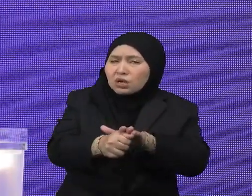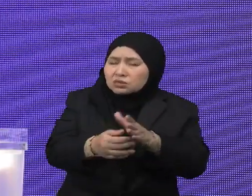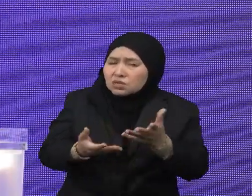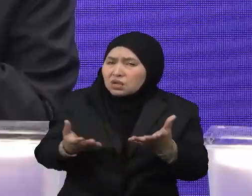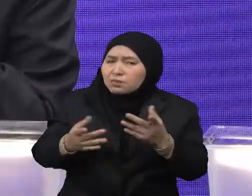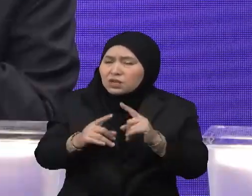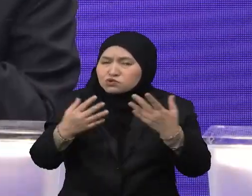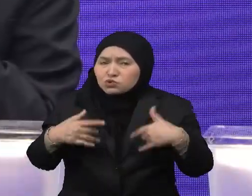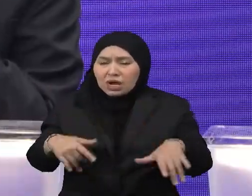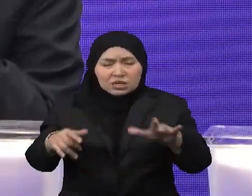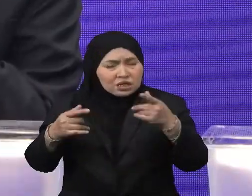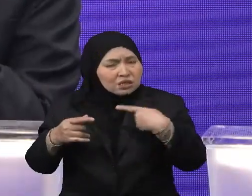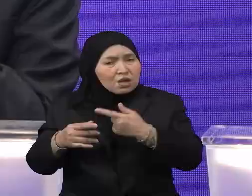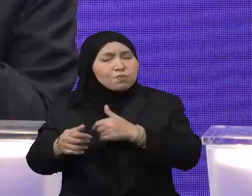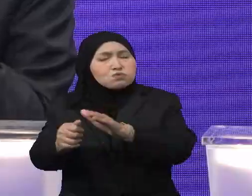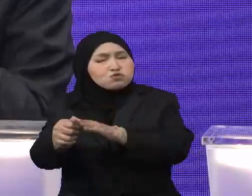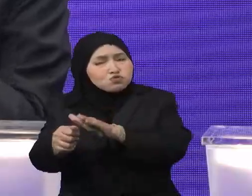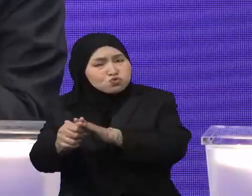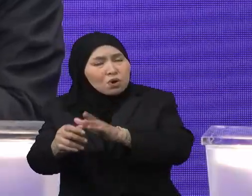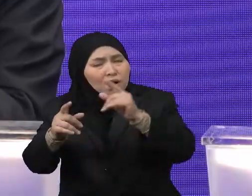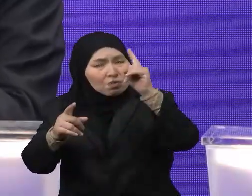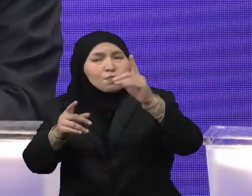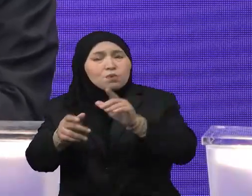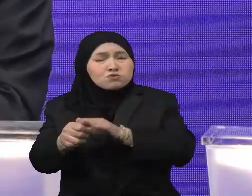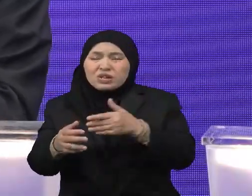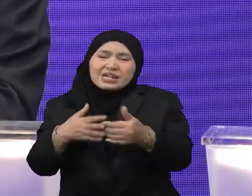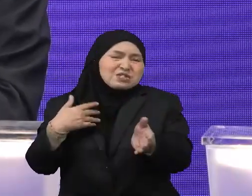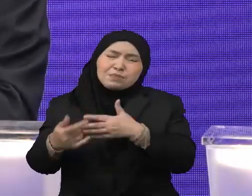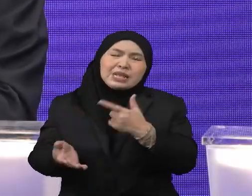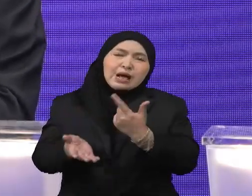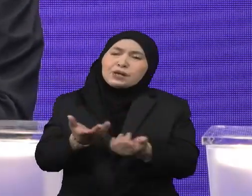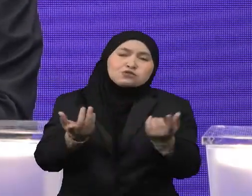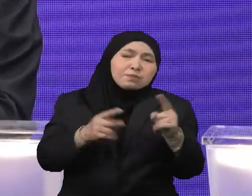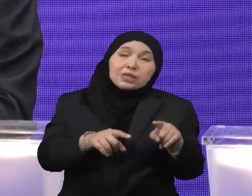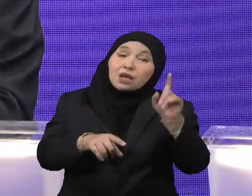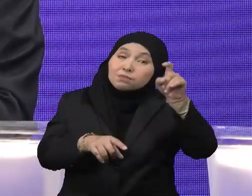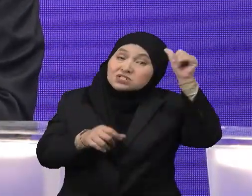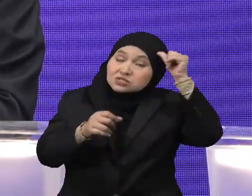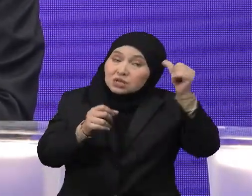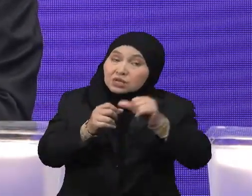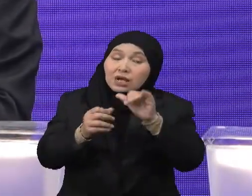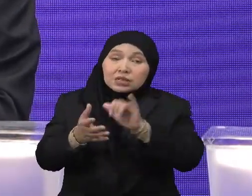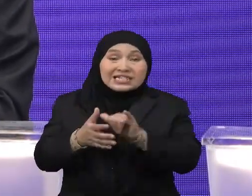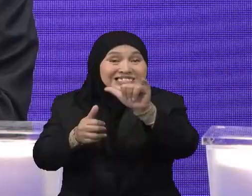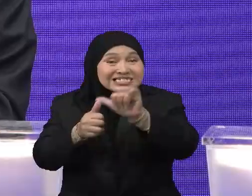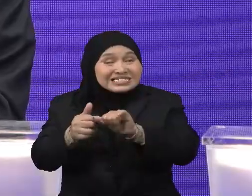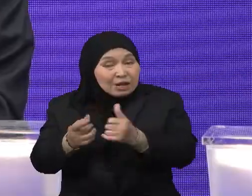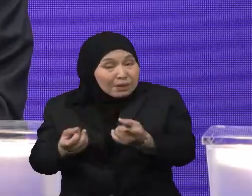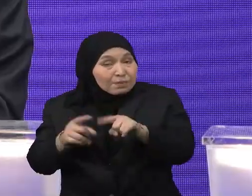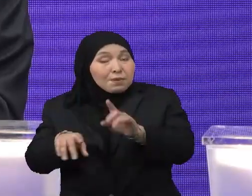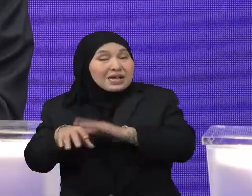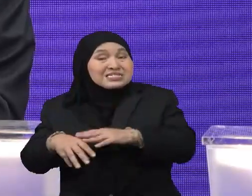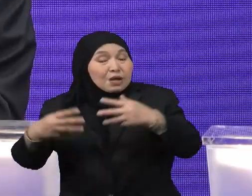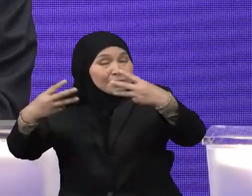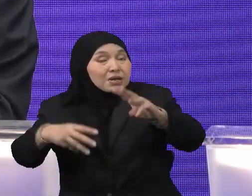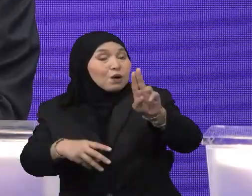bila telah ditegur kemudian Allah pucuk tak kisah apa yang telah berlaku kamu kini ingat bahwa setiap yang berlaku termasuk